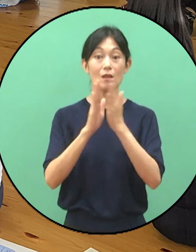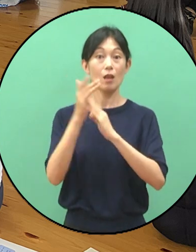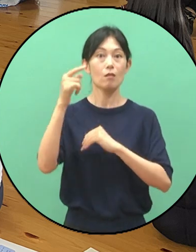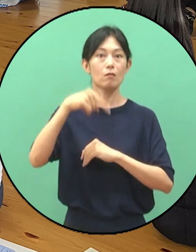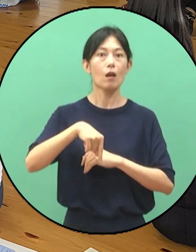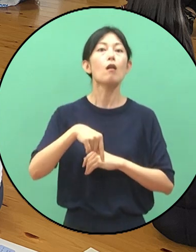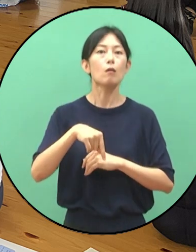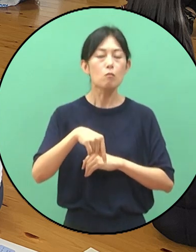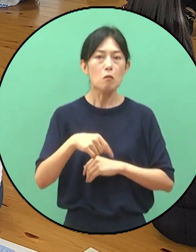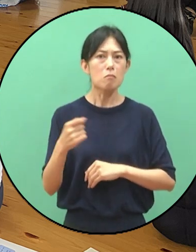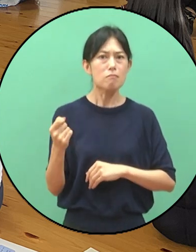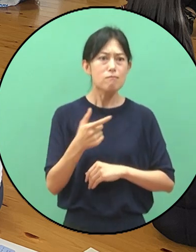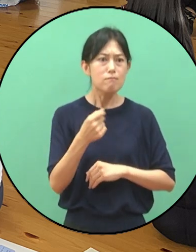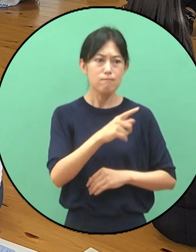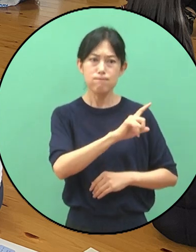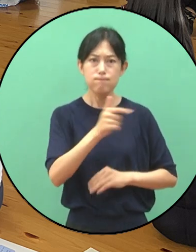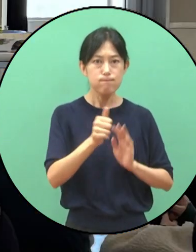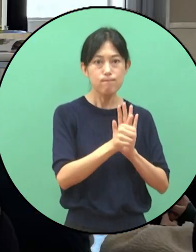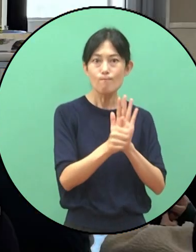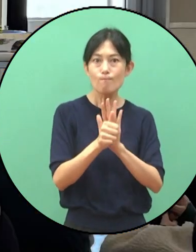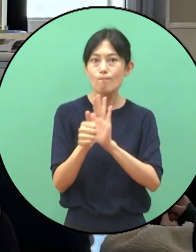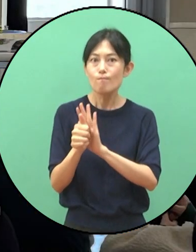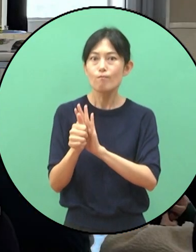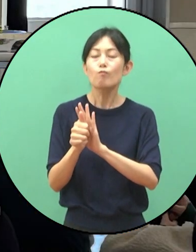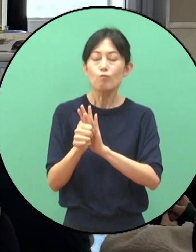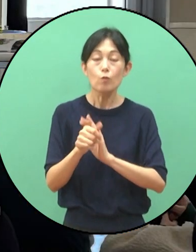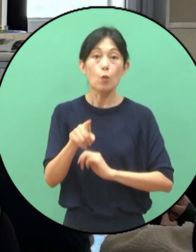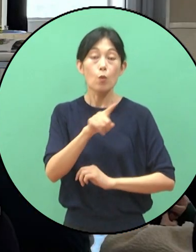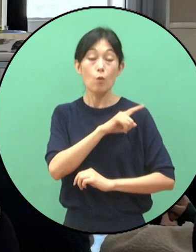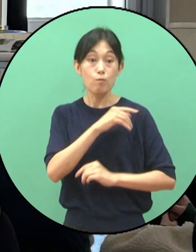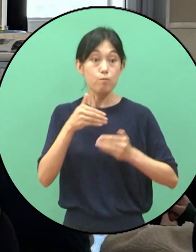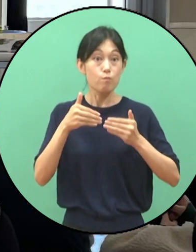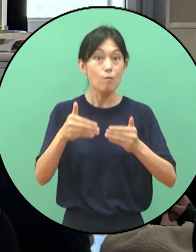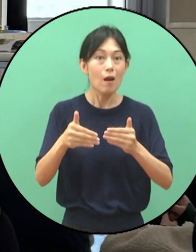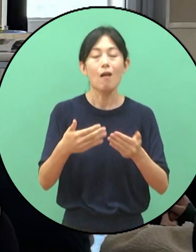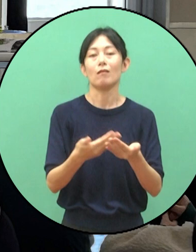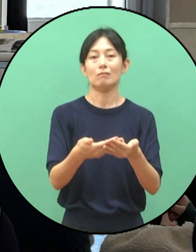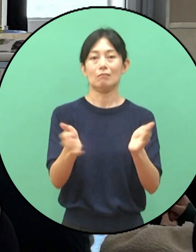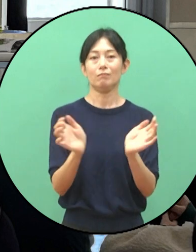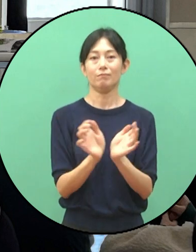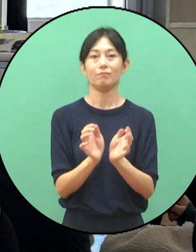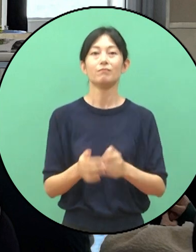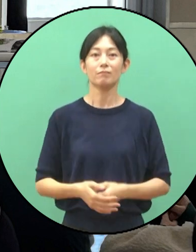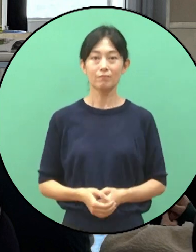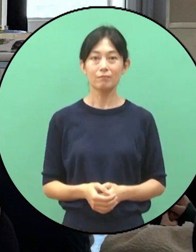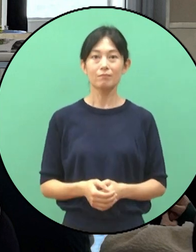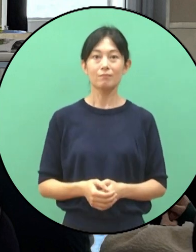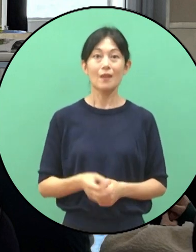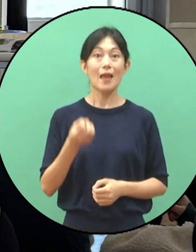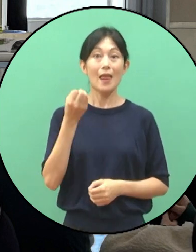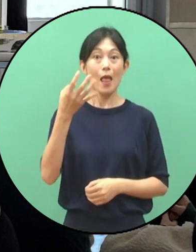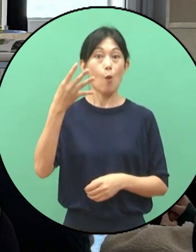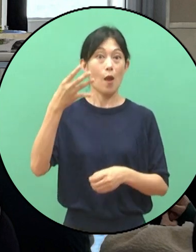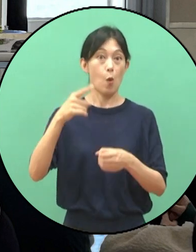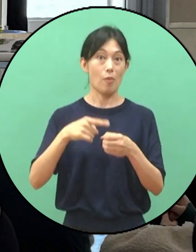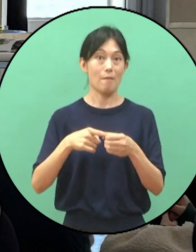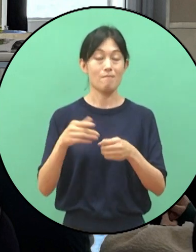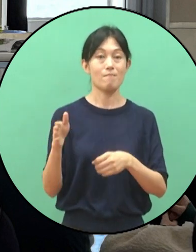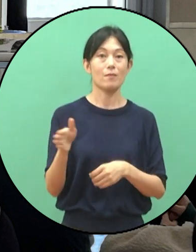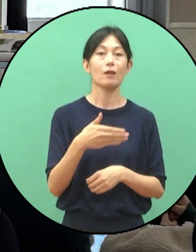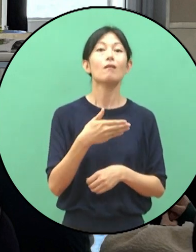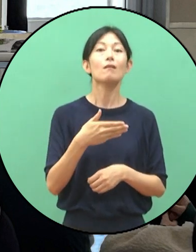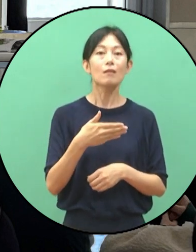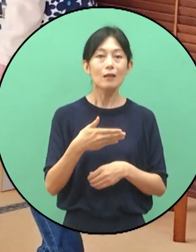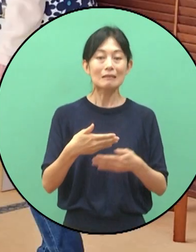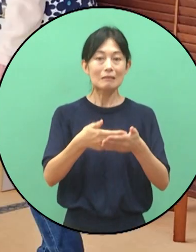知症の方などへのサポートを始めた先進的なグループの一つで、令和4年からチームオレンジと